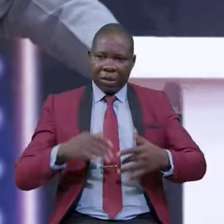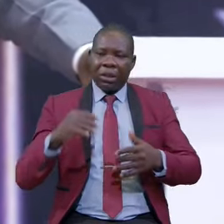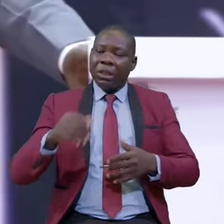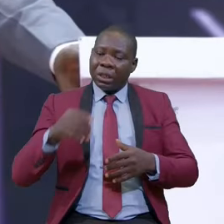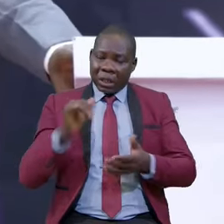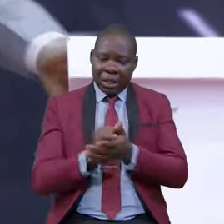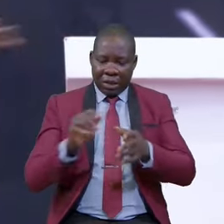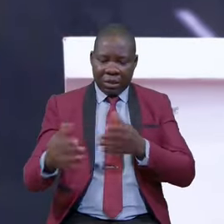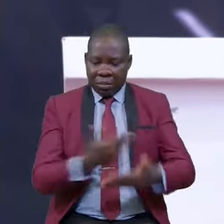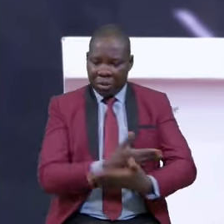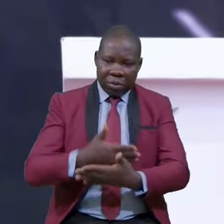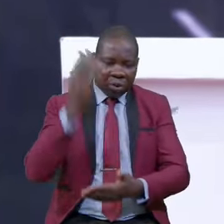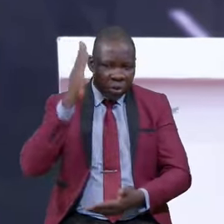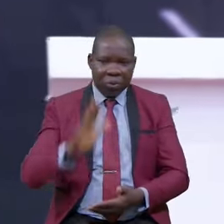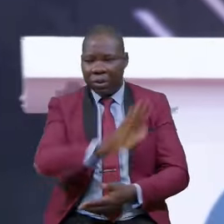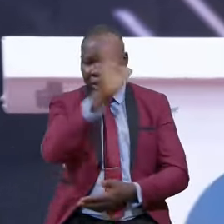Toi,